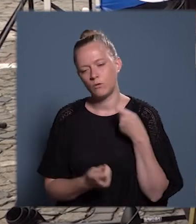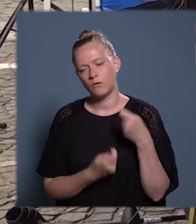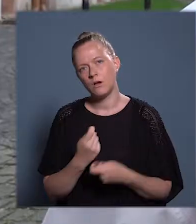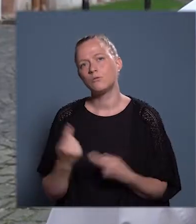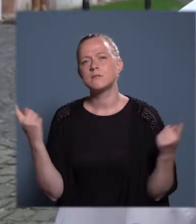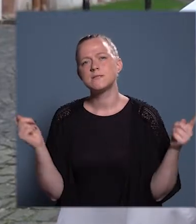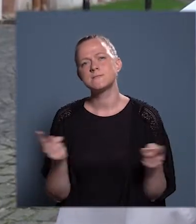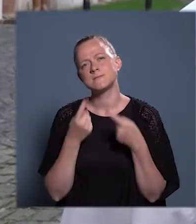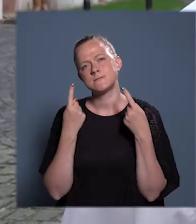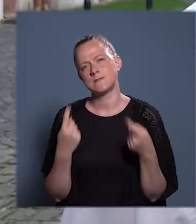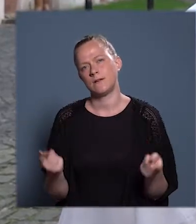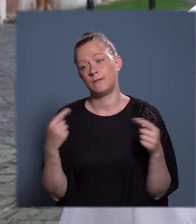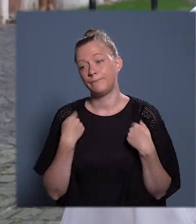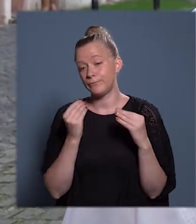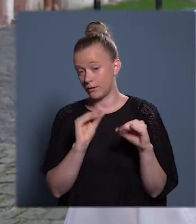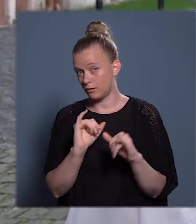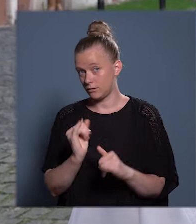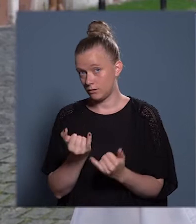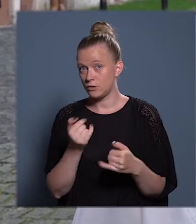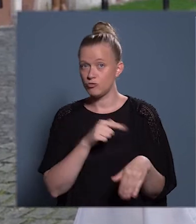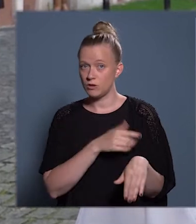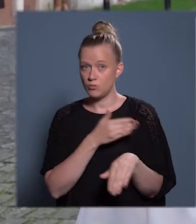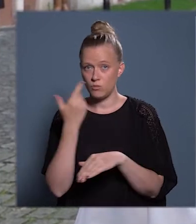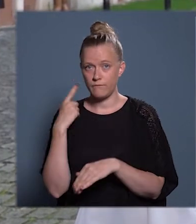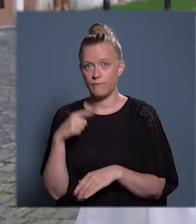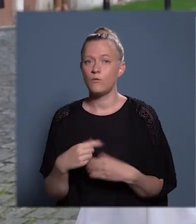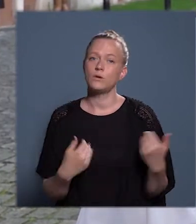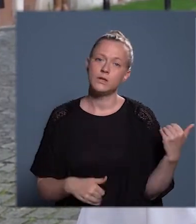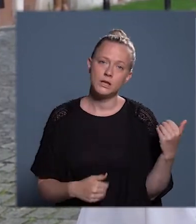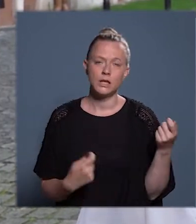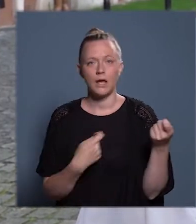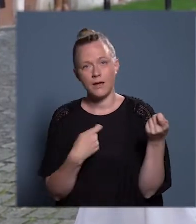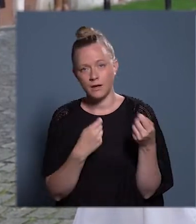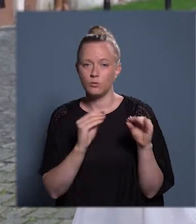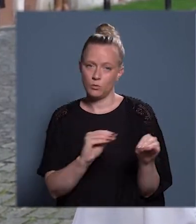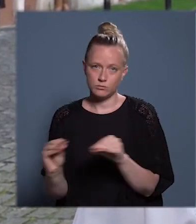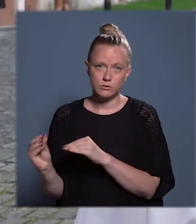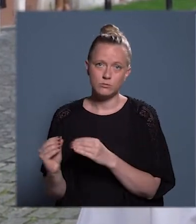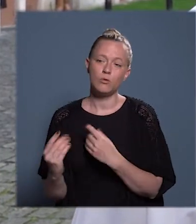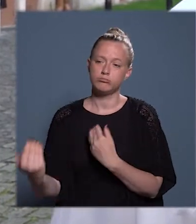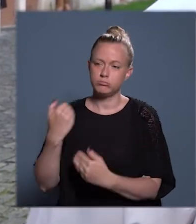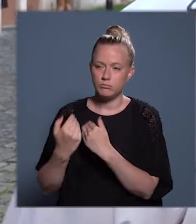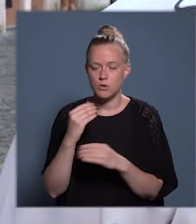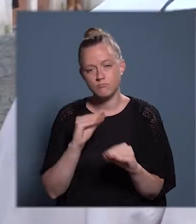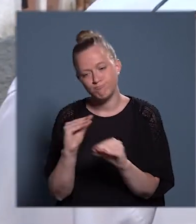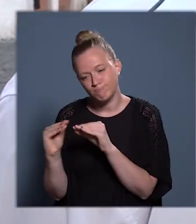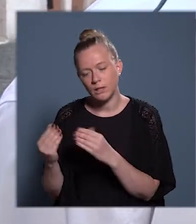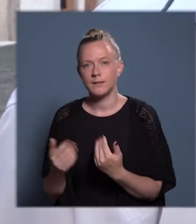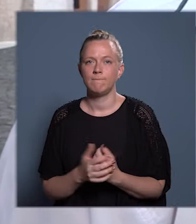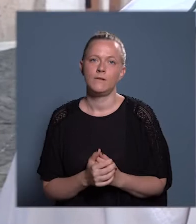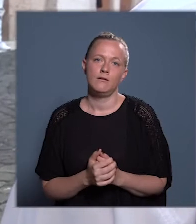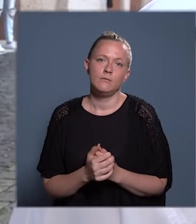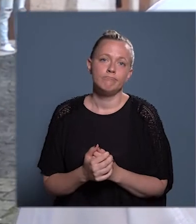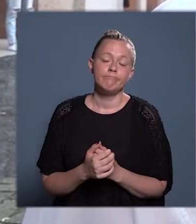muzsikával. Hát én tanítottam is ezelőtt az időt, gitárt, hegedűt, oktatók jártak a lakásunkra, és